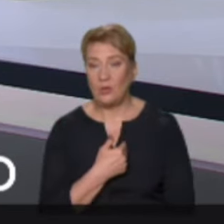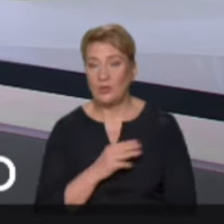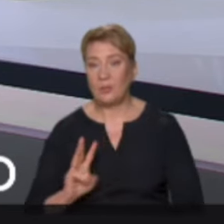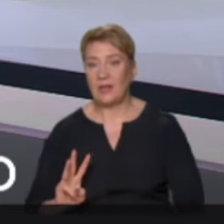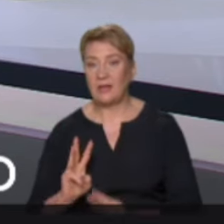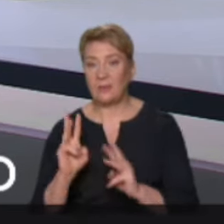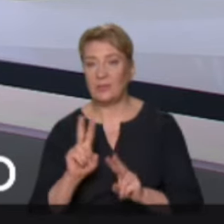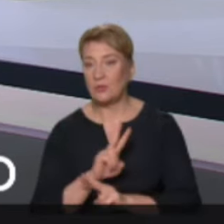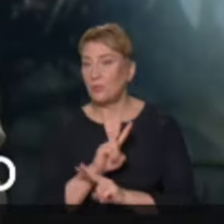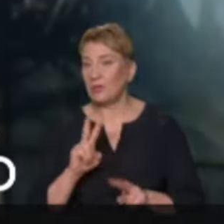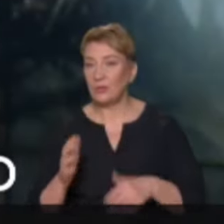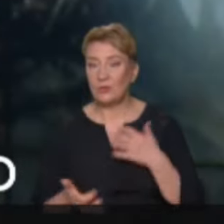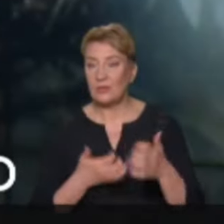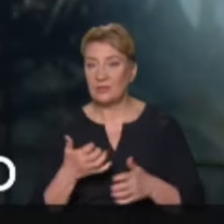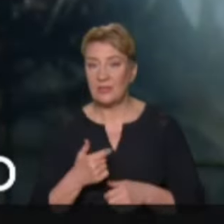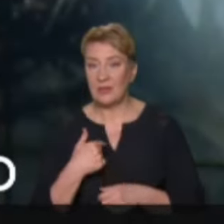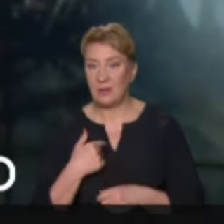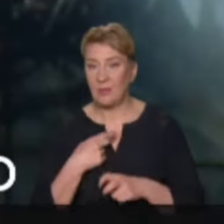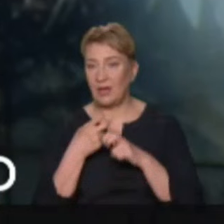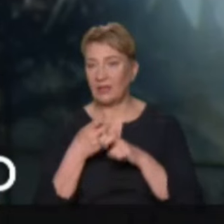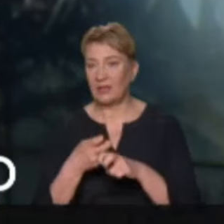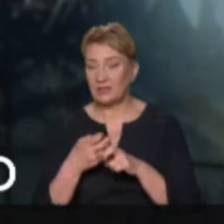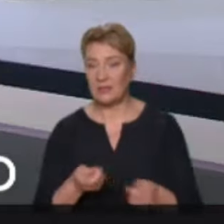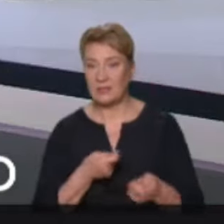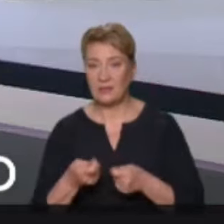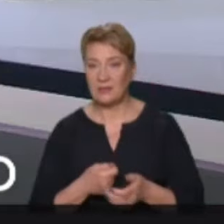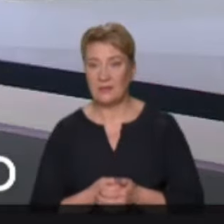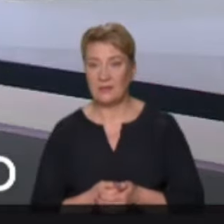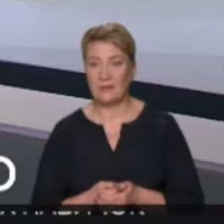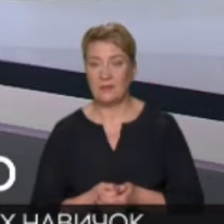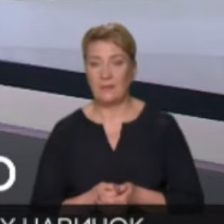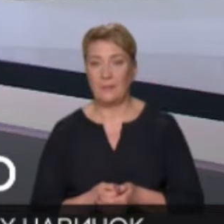не викопував і нікуди мої старі кісточки не тягав. Ні, ну прах можна повозити.